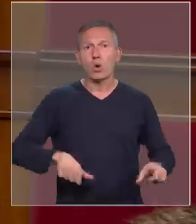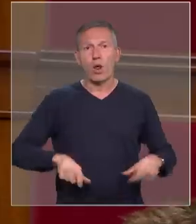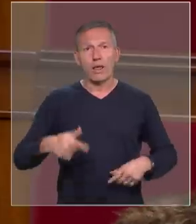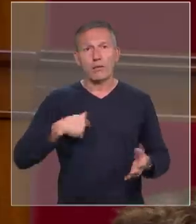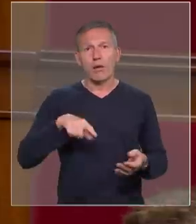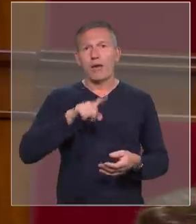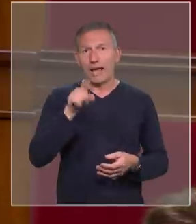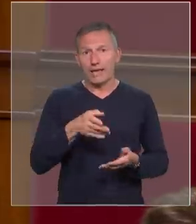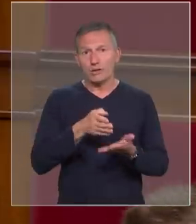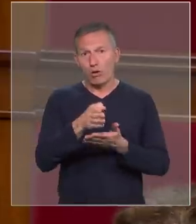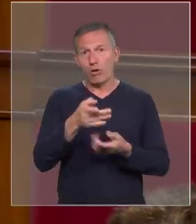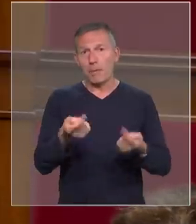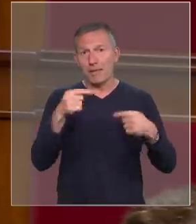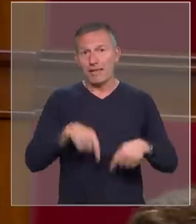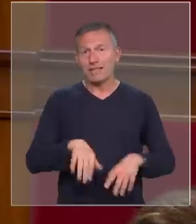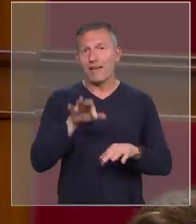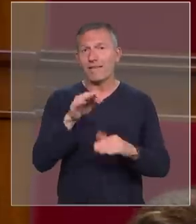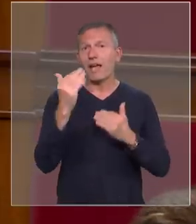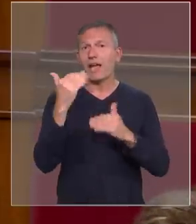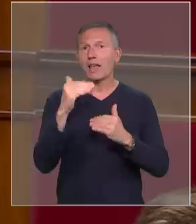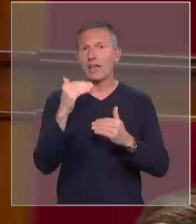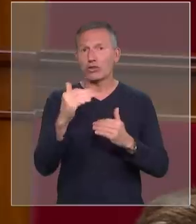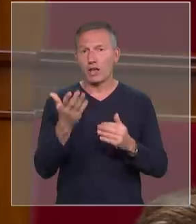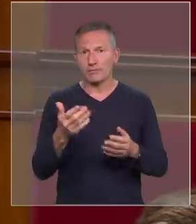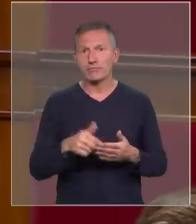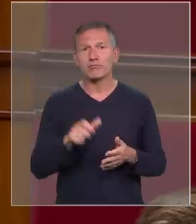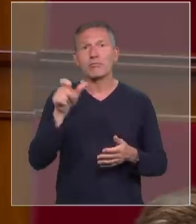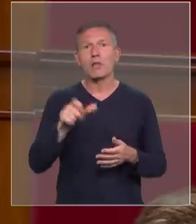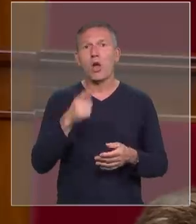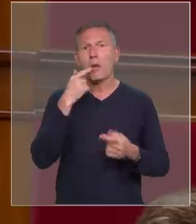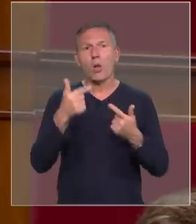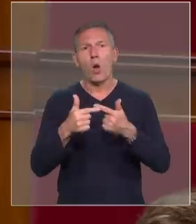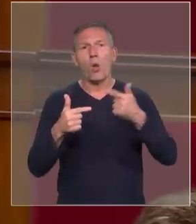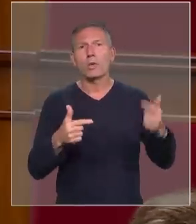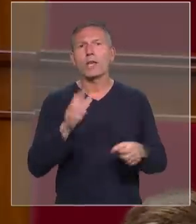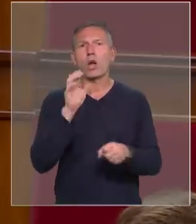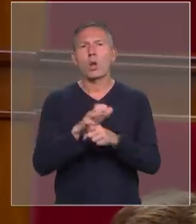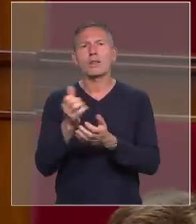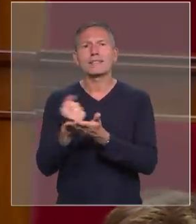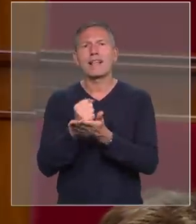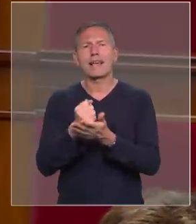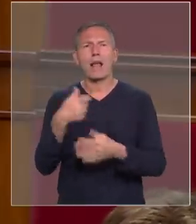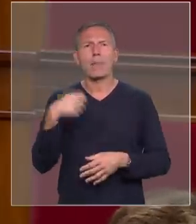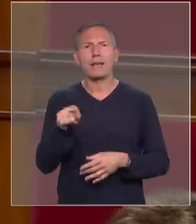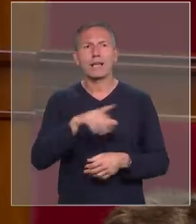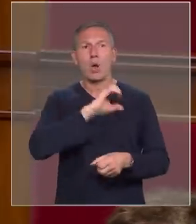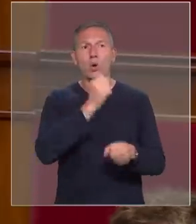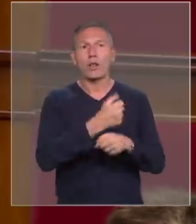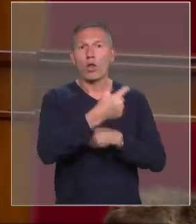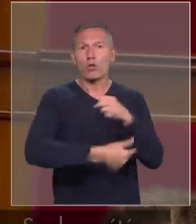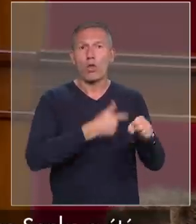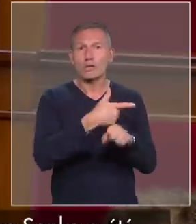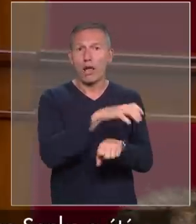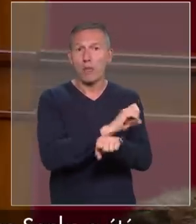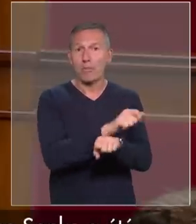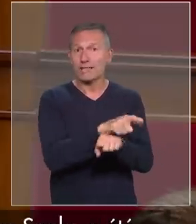s'adressera aussi à madame la ministre des Affaires étrangères. Alors qu'Ousmane Sonko, principal opposant au président Macky Sall au Sénégal, vient d'être condamné à 2 ans de prison dans des